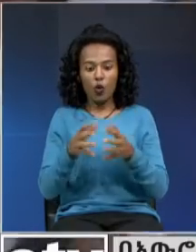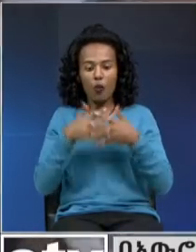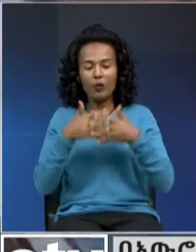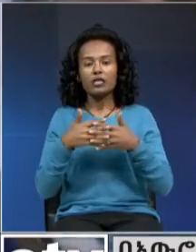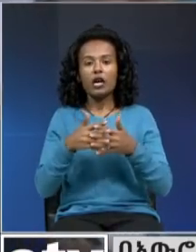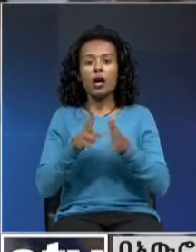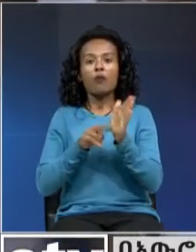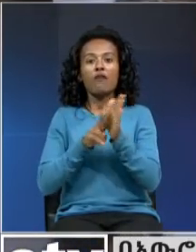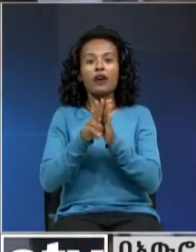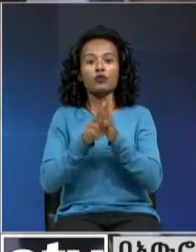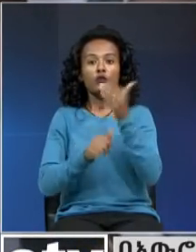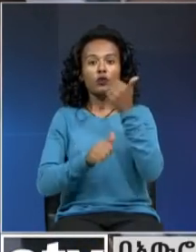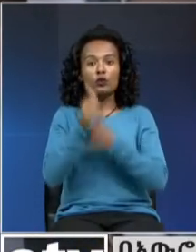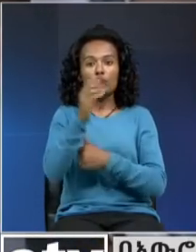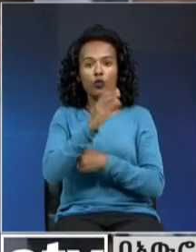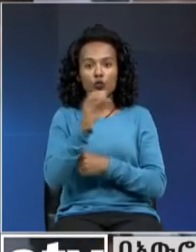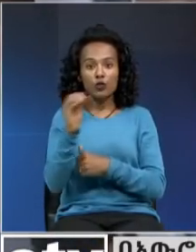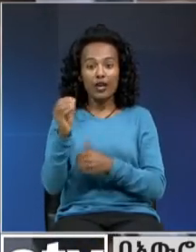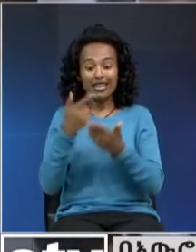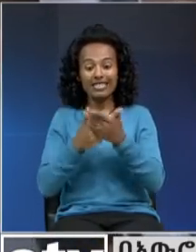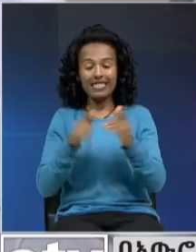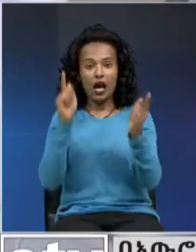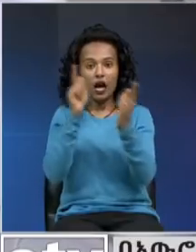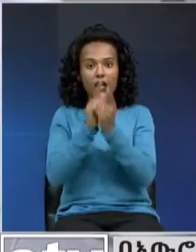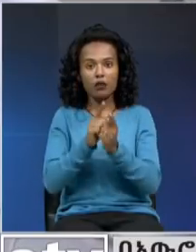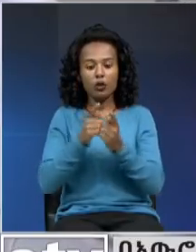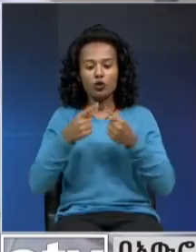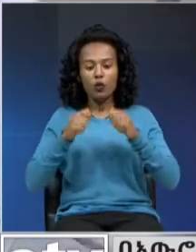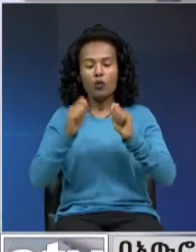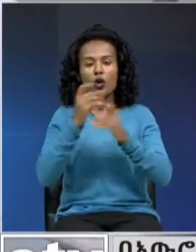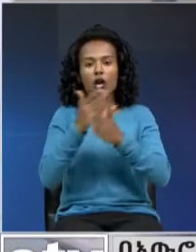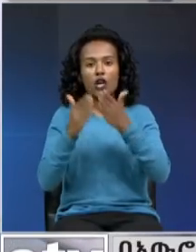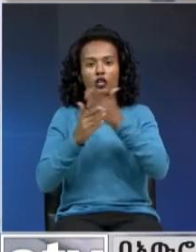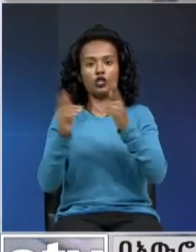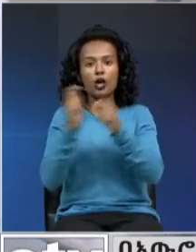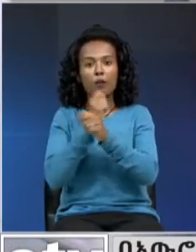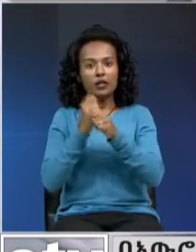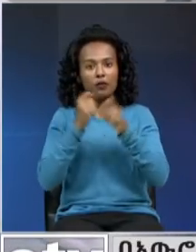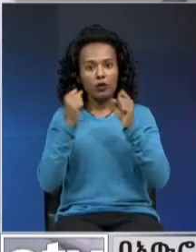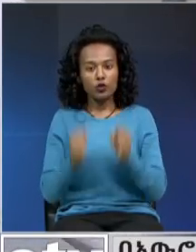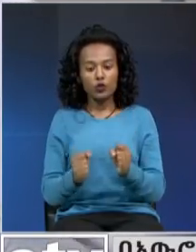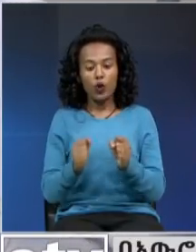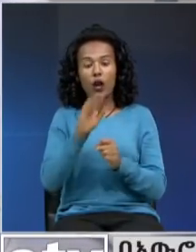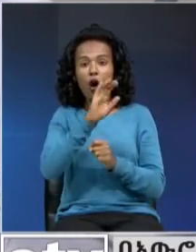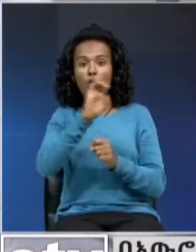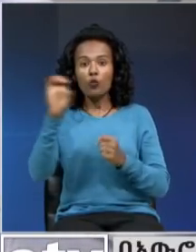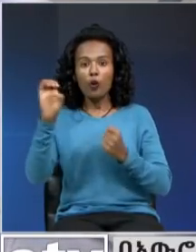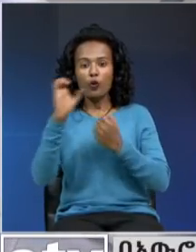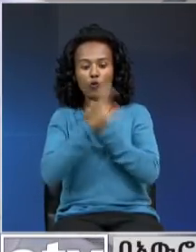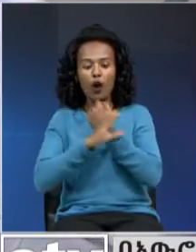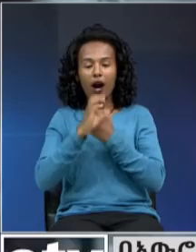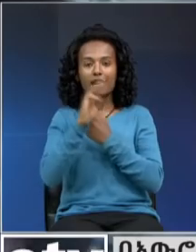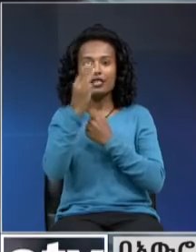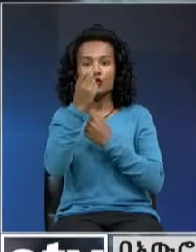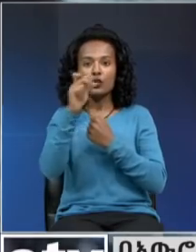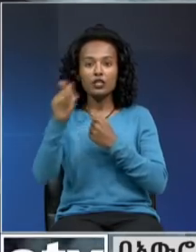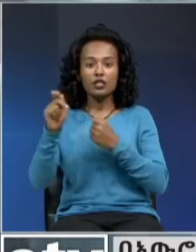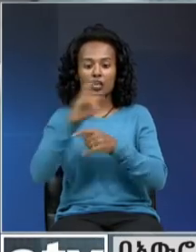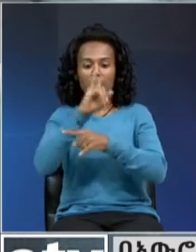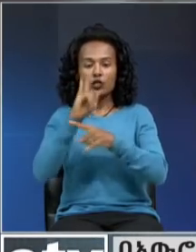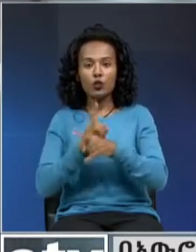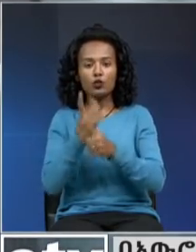በቫይረሱ ለተጠቁና የመተንፈስ ችግር ላጋጠማቸው በሙከራ ደረጃ መተግበር ችሏል። አውሮፓዊቷ ሀገር ስዊድን ለዜጎቿ